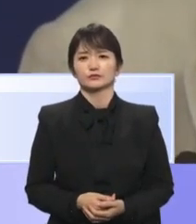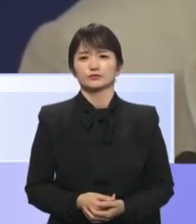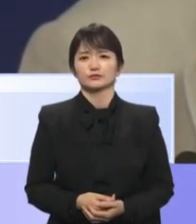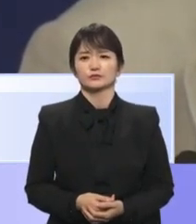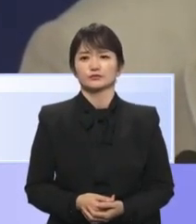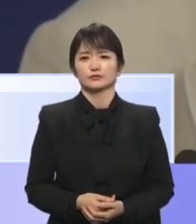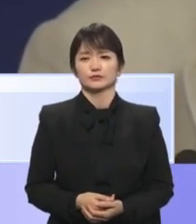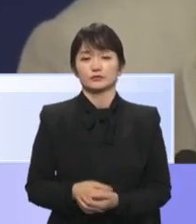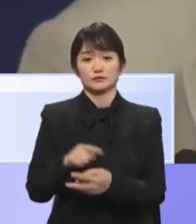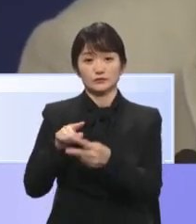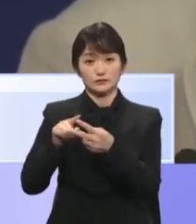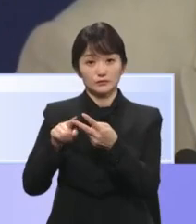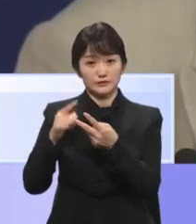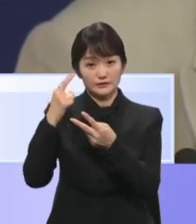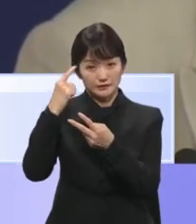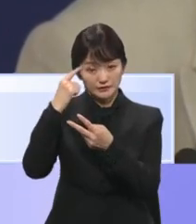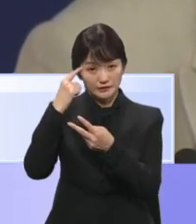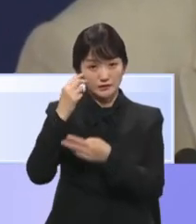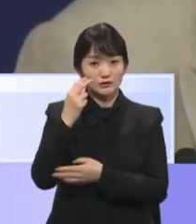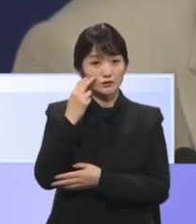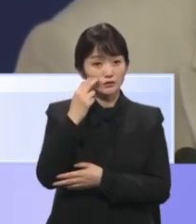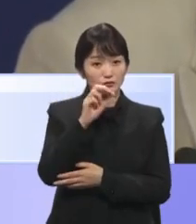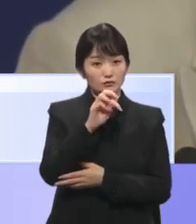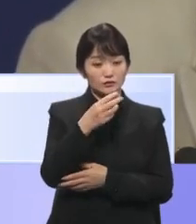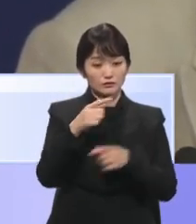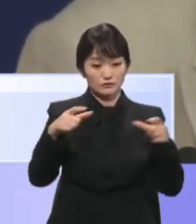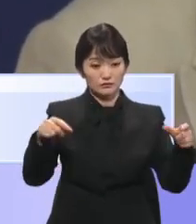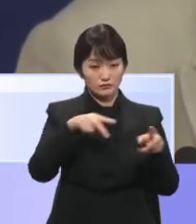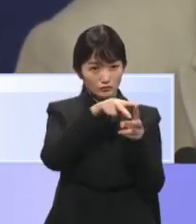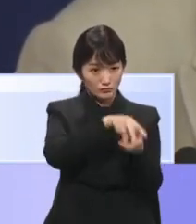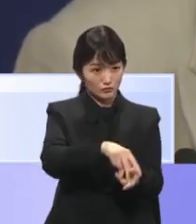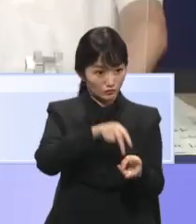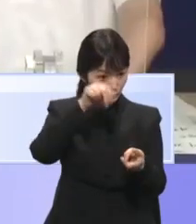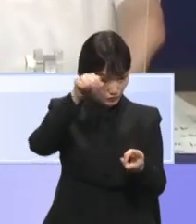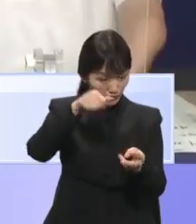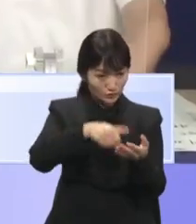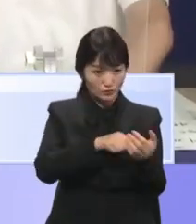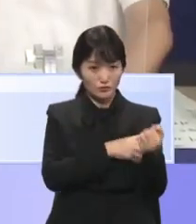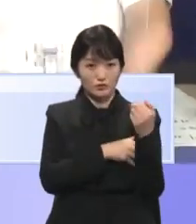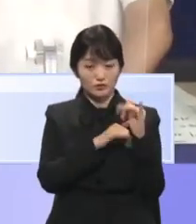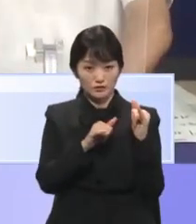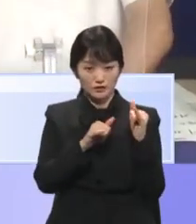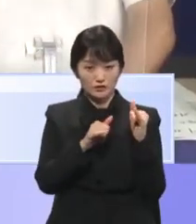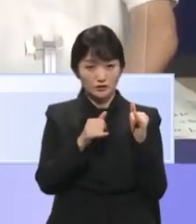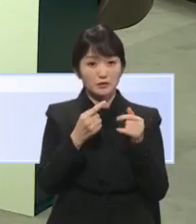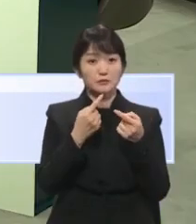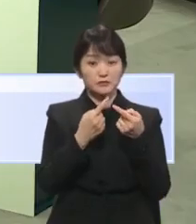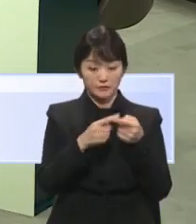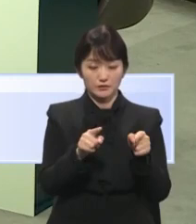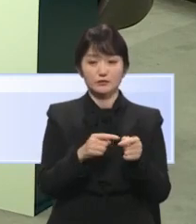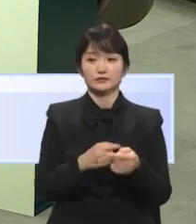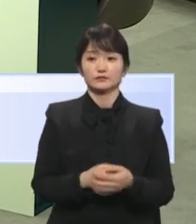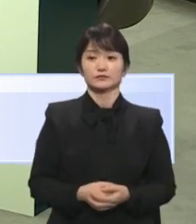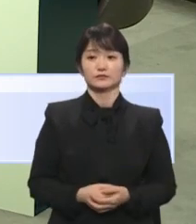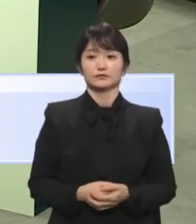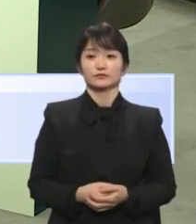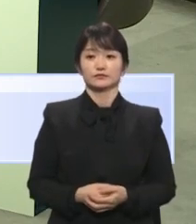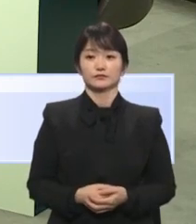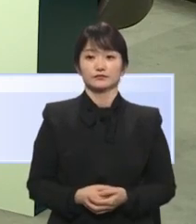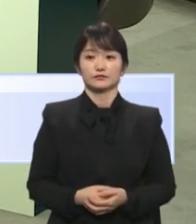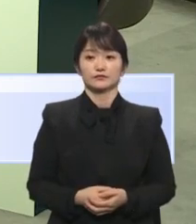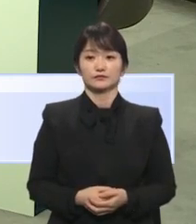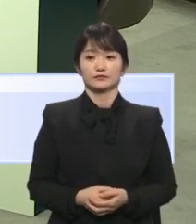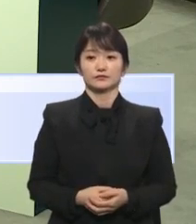부분들까지 다 감안해서 이제 송파을에 출마한다고 했으니까 아마 유권자들이 다 평가를 하시겠죠 우리 신사님 송파 주민으로 제가 알고